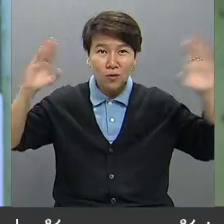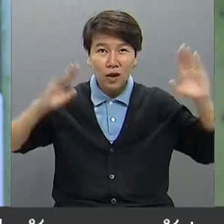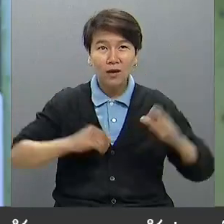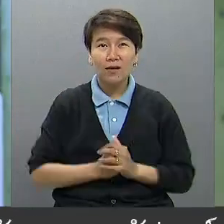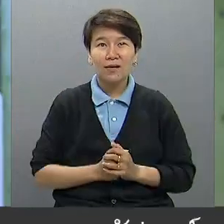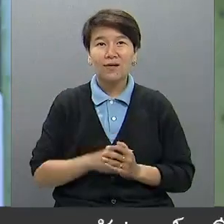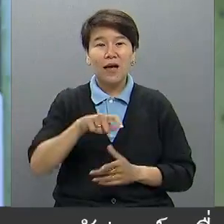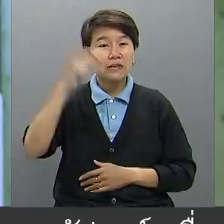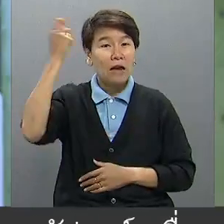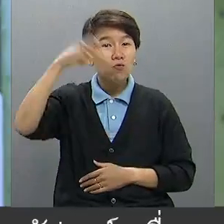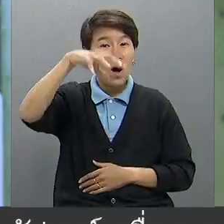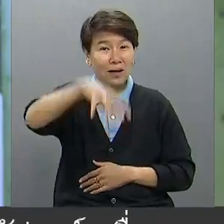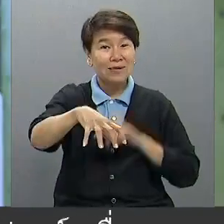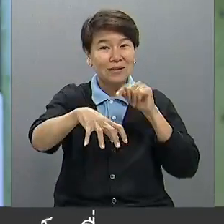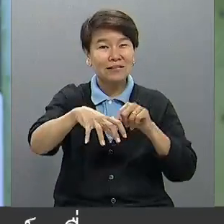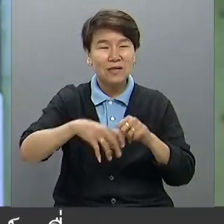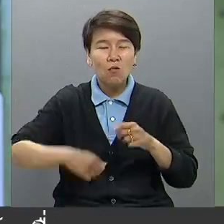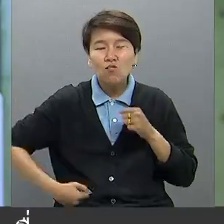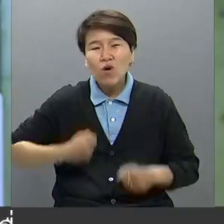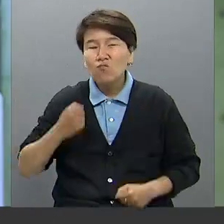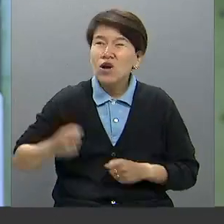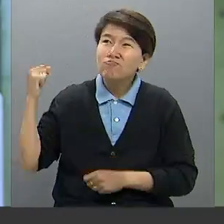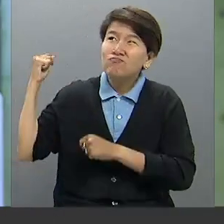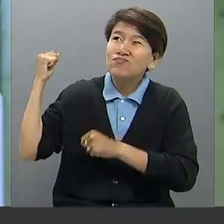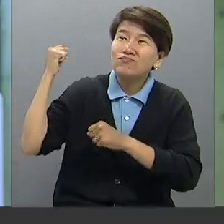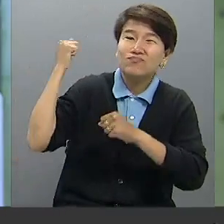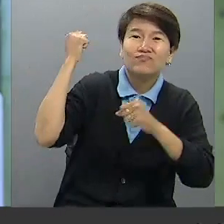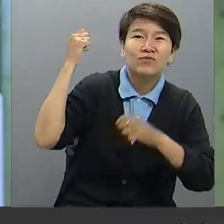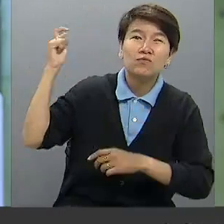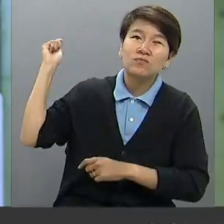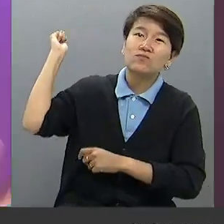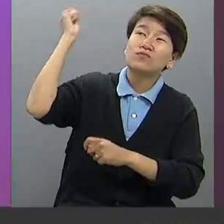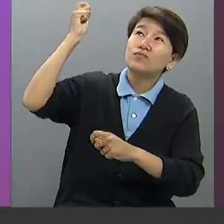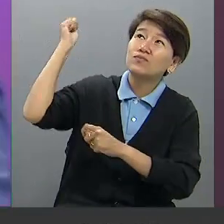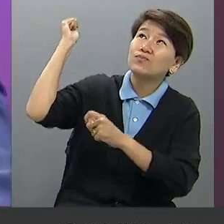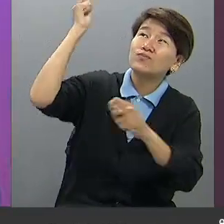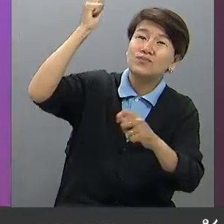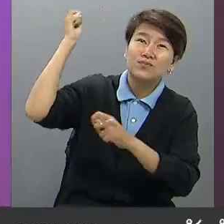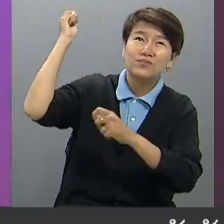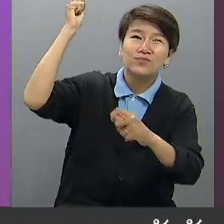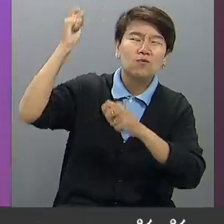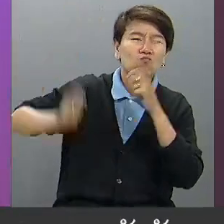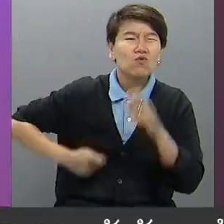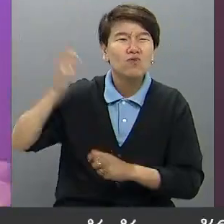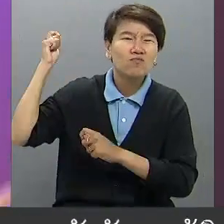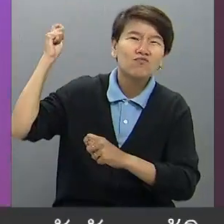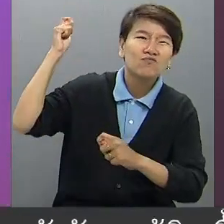เมื่อก่อนมันคือโล่งแล้วก็วันเสาร์ที่ก็จะมีคนมาขายของ แต่ตลาดนัดสนามหลวงผมเคยไปเดิน ทันใช่ไหมคะ แต่เดี๋ยวนี้เขาไม่มีแล้วใ